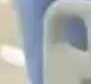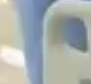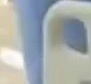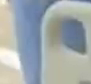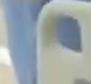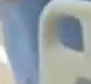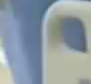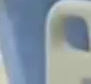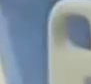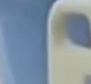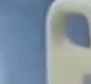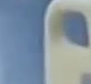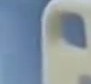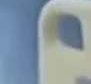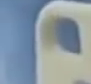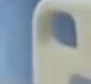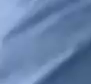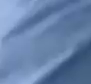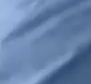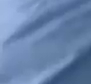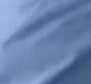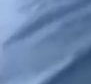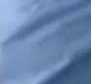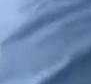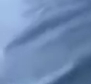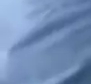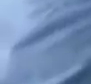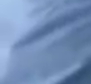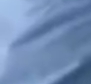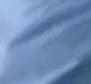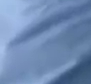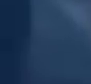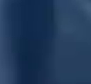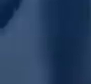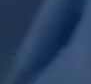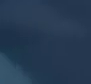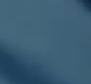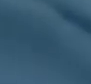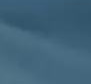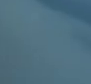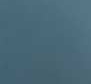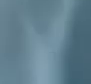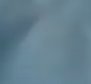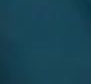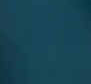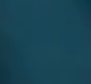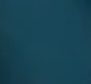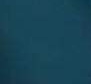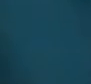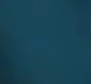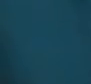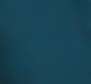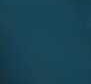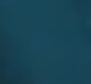les conditions, les nouvelles conditions de vie imposées par la pandémie. Mirodou Inch'Allah, il croit que l'Algérie, on va pas